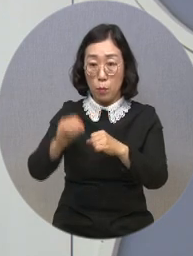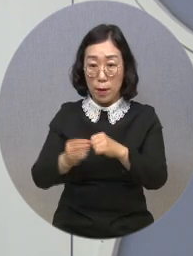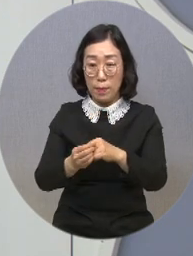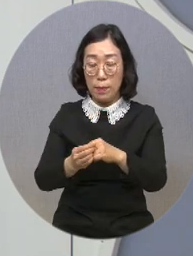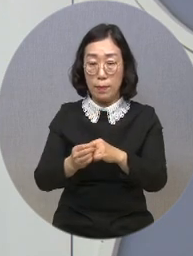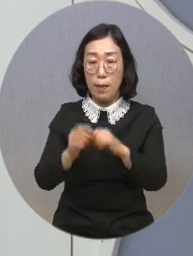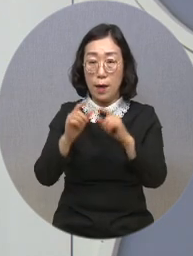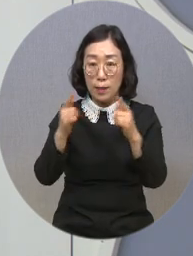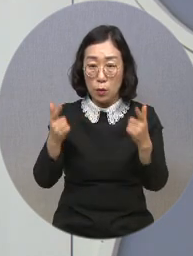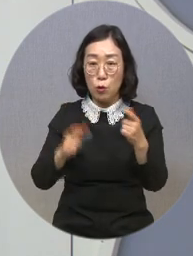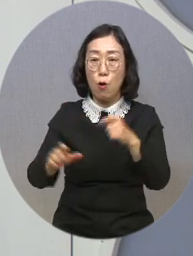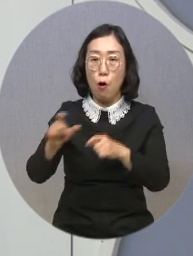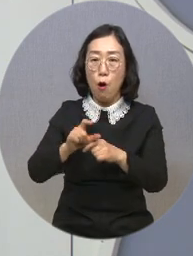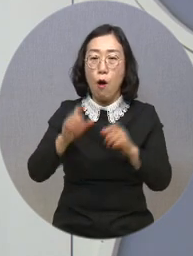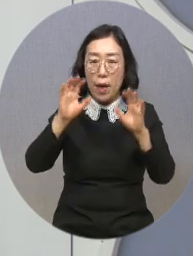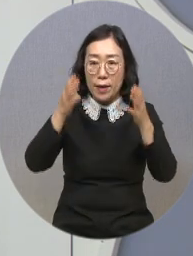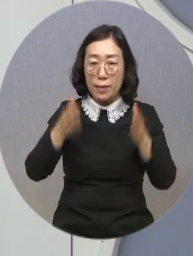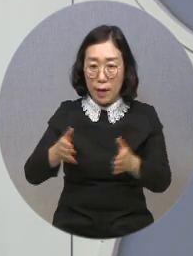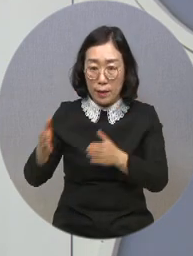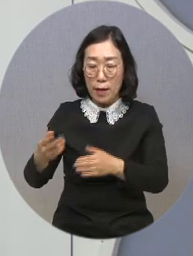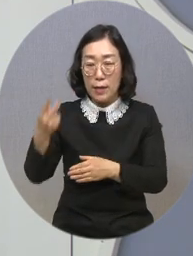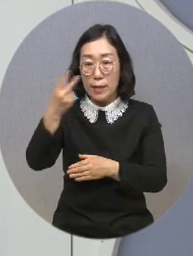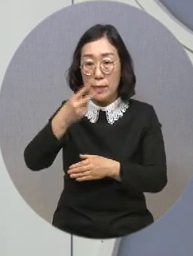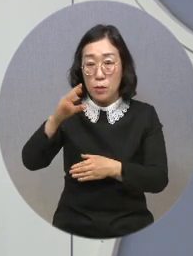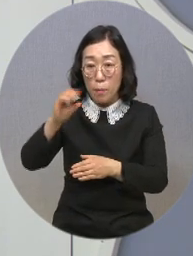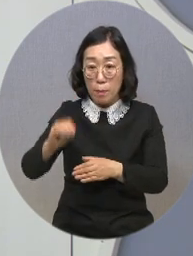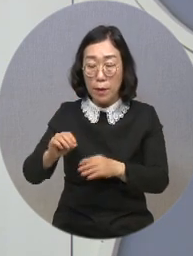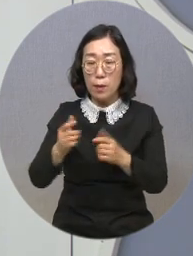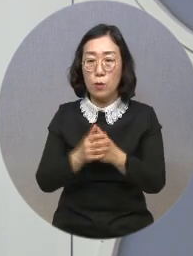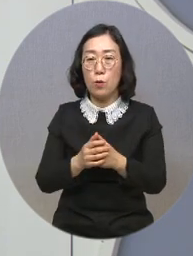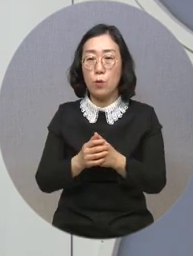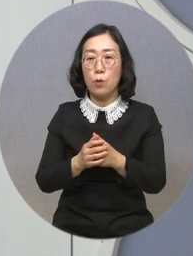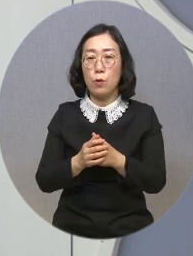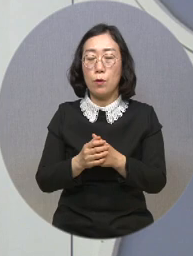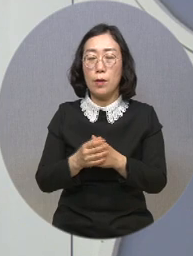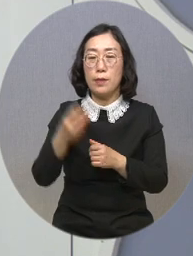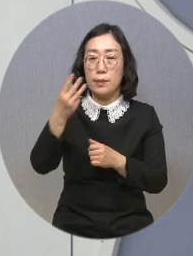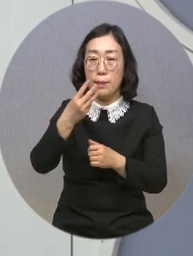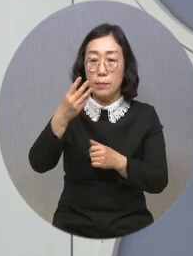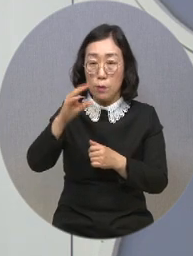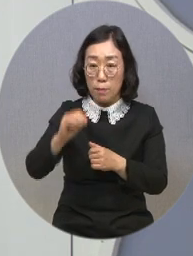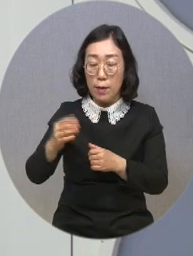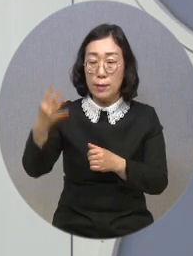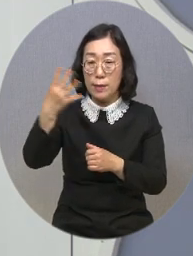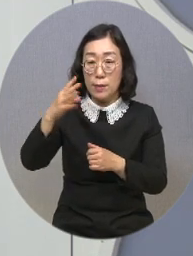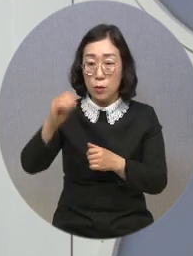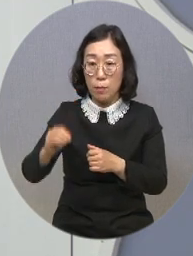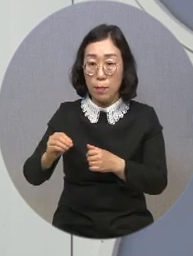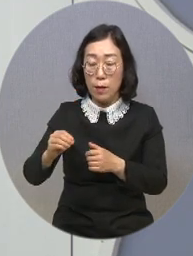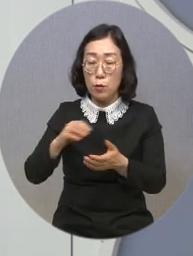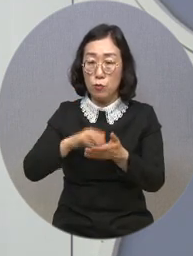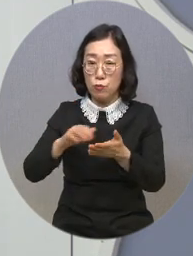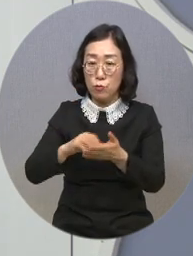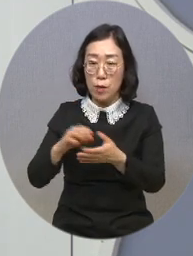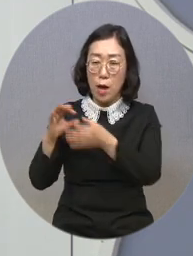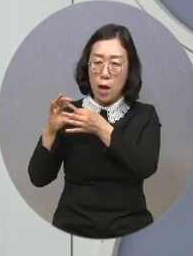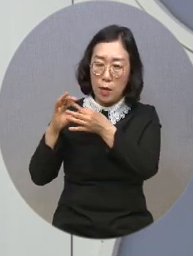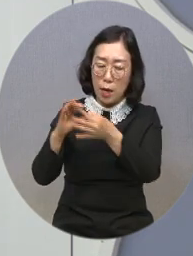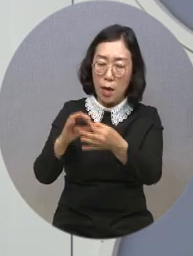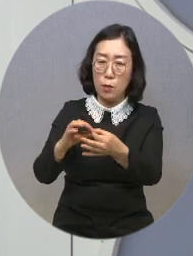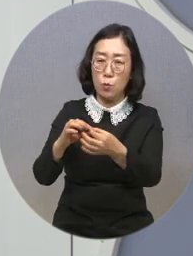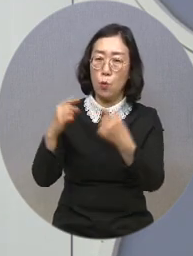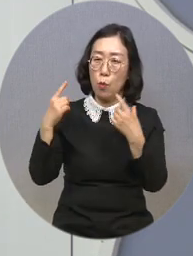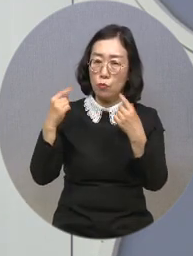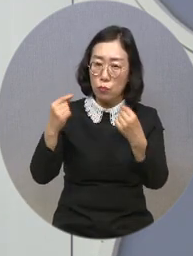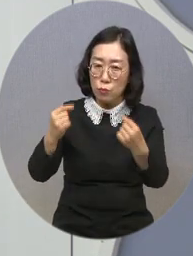아니라 더 나서 2천만이 아니라 최소 3천만, 4천만을 유지하는 그런 나라가